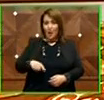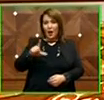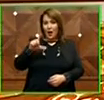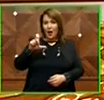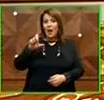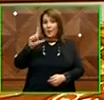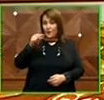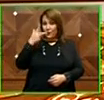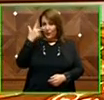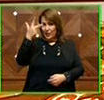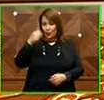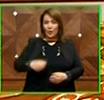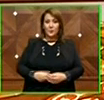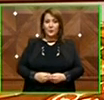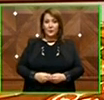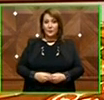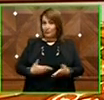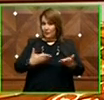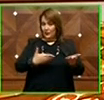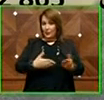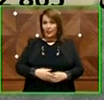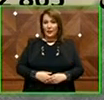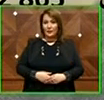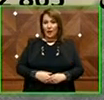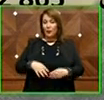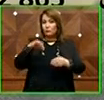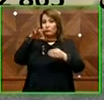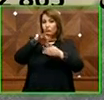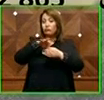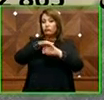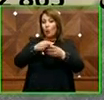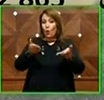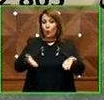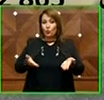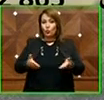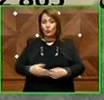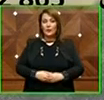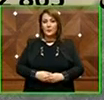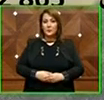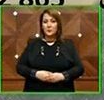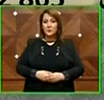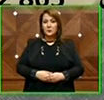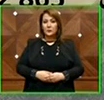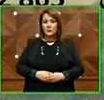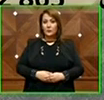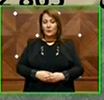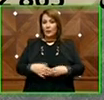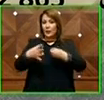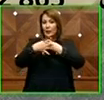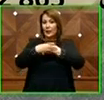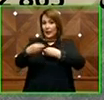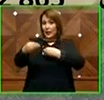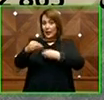و522 ألف و323. هذه الكور إلكترال اليوم بتحديد اليوم. وخارج